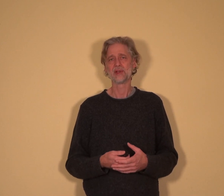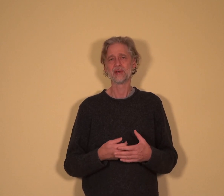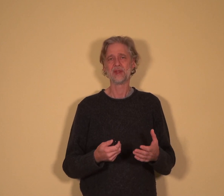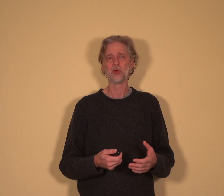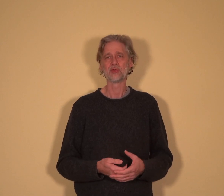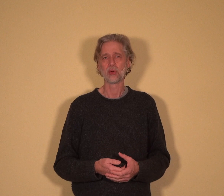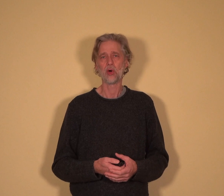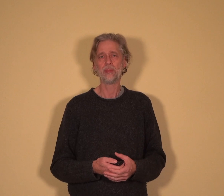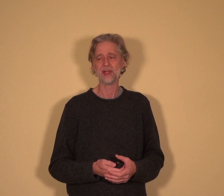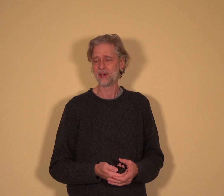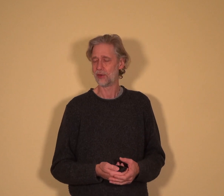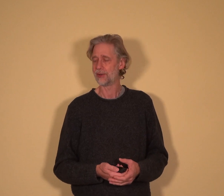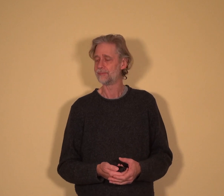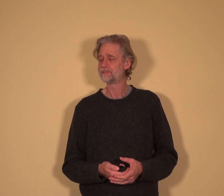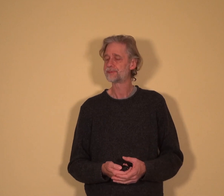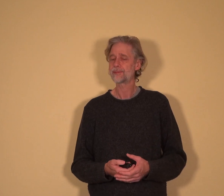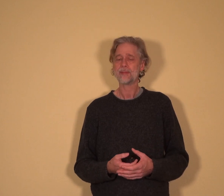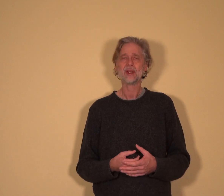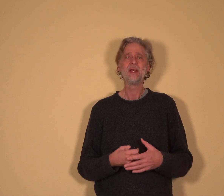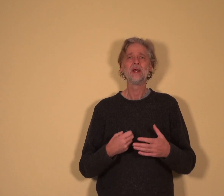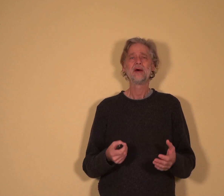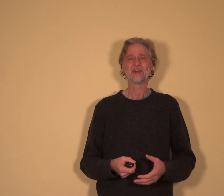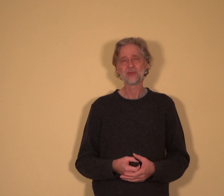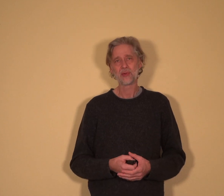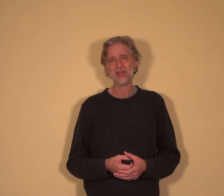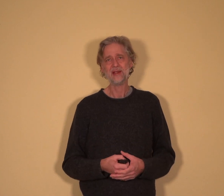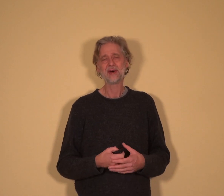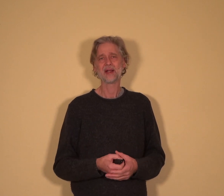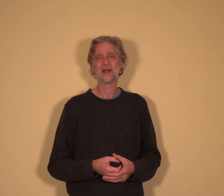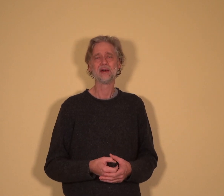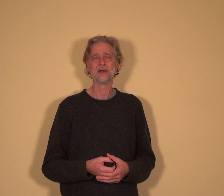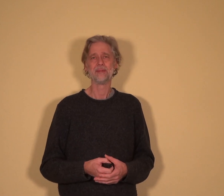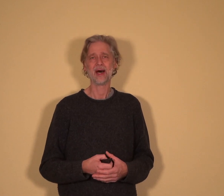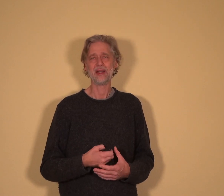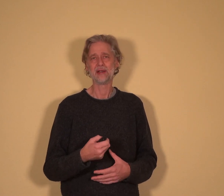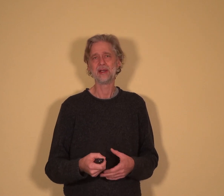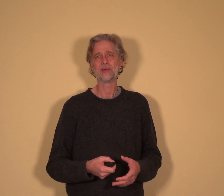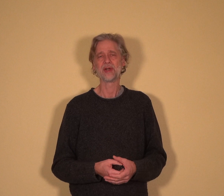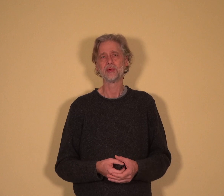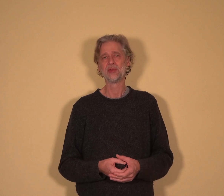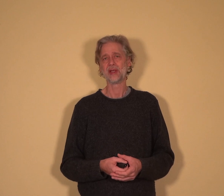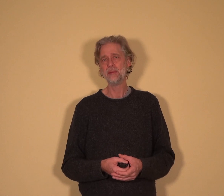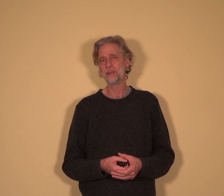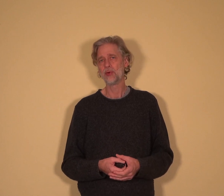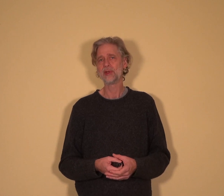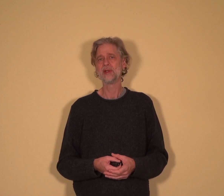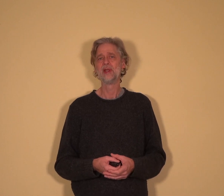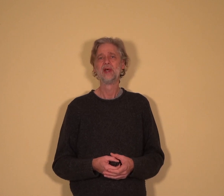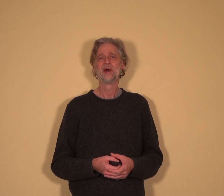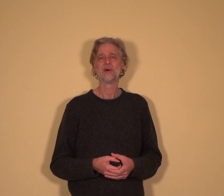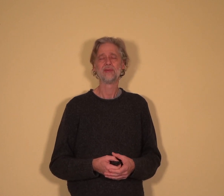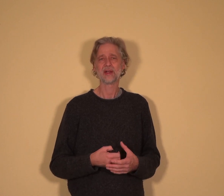und dem Ozonloch beginnen können. Was uns noch fehlte, waren einige Informationen zu den